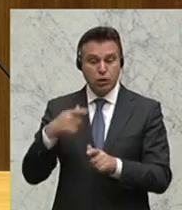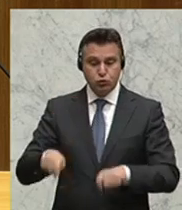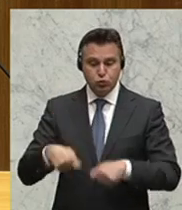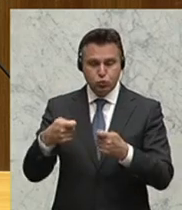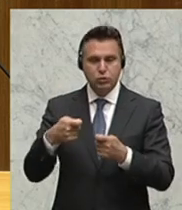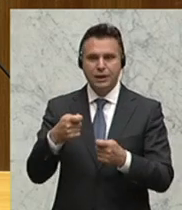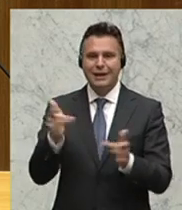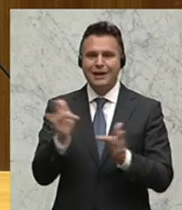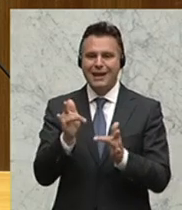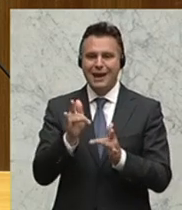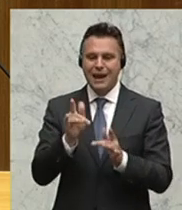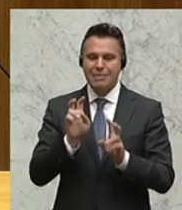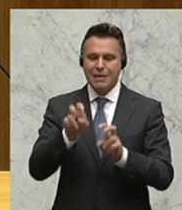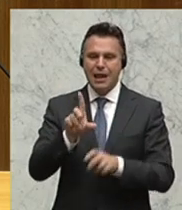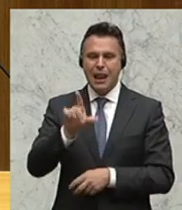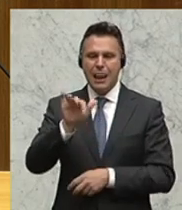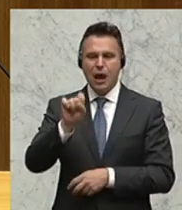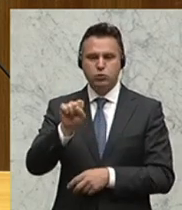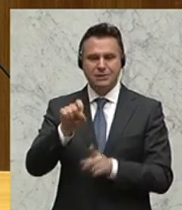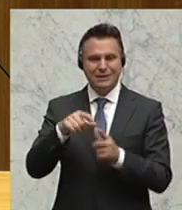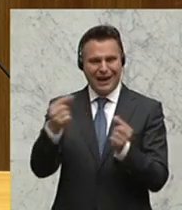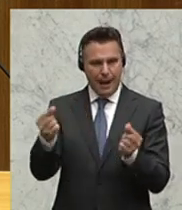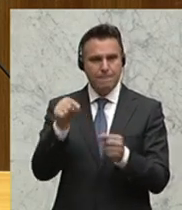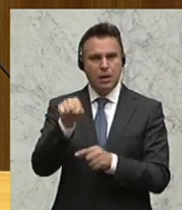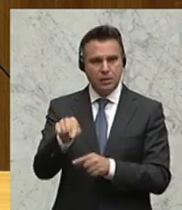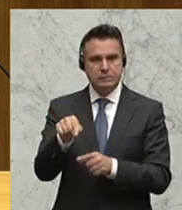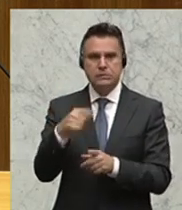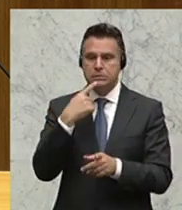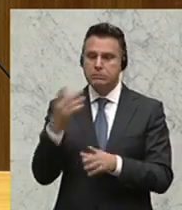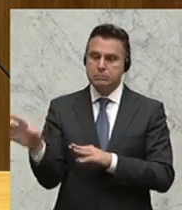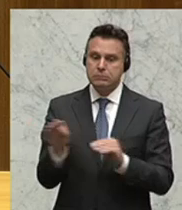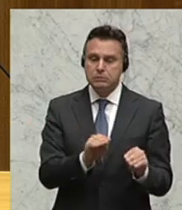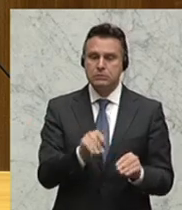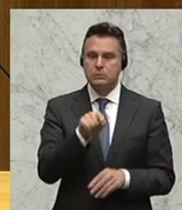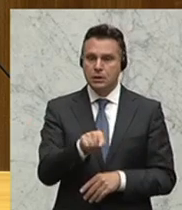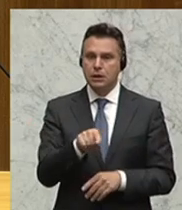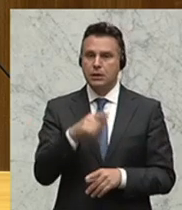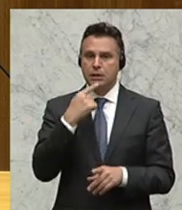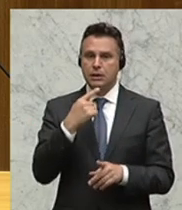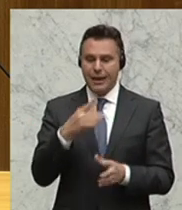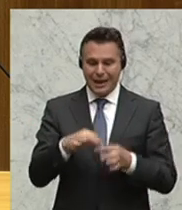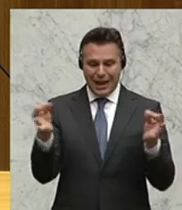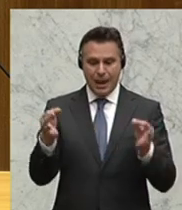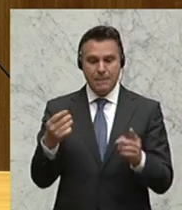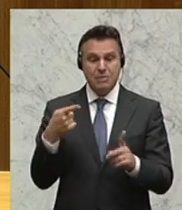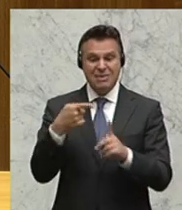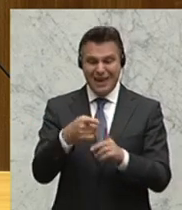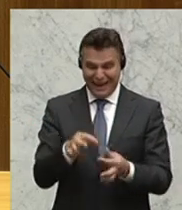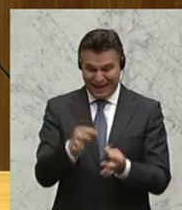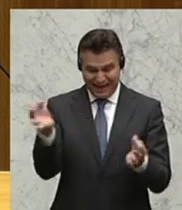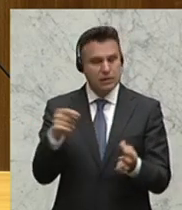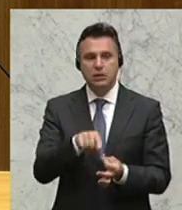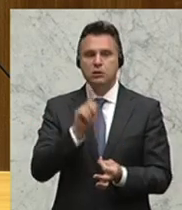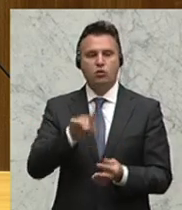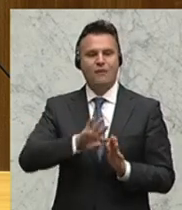war. Und als sozusagen Edelsorten gezüchtet wurde, war es das europäische Ziel, diese Direktträgerreben zu verdrängen, auch aus der